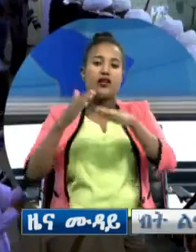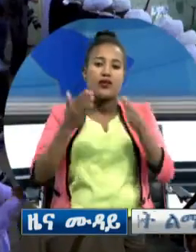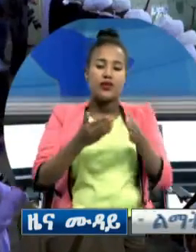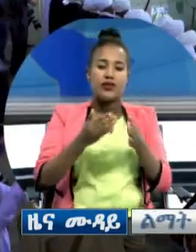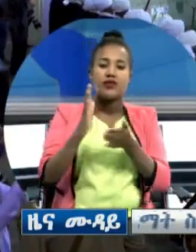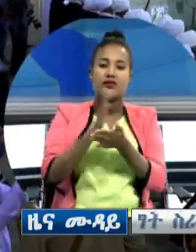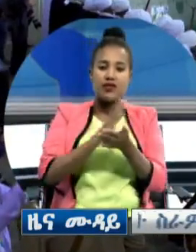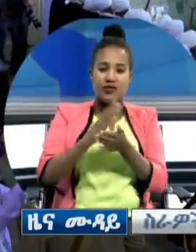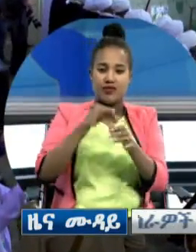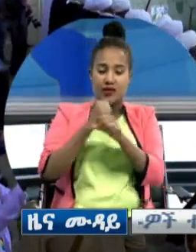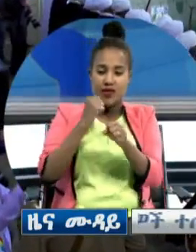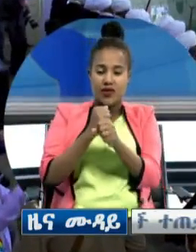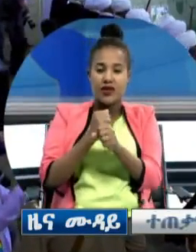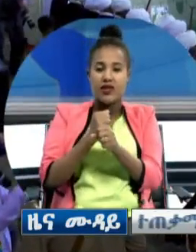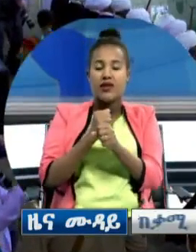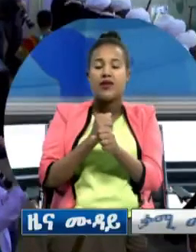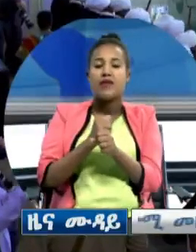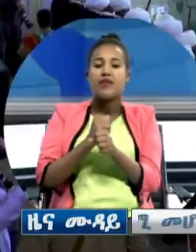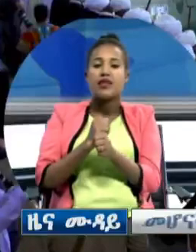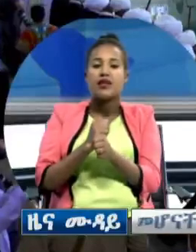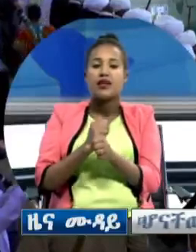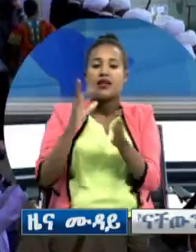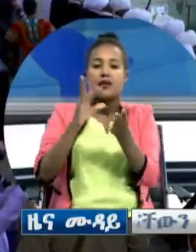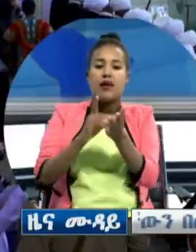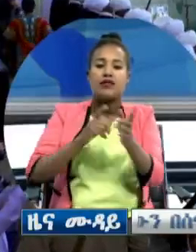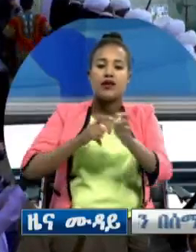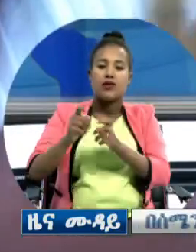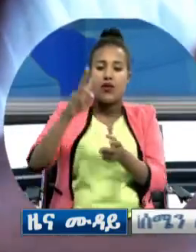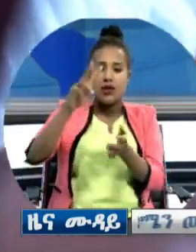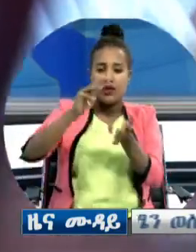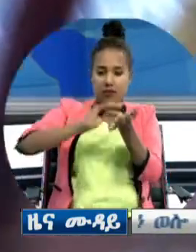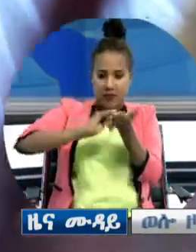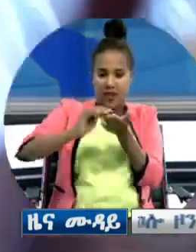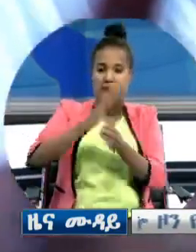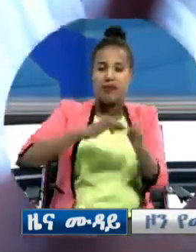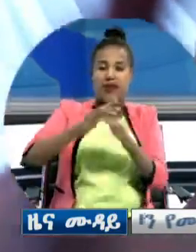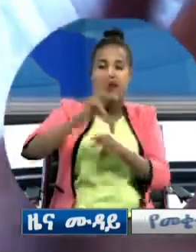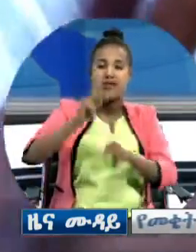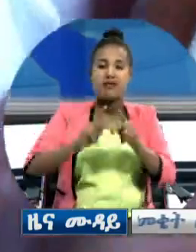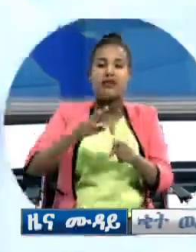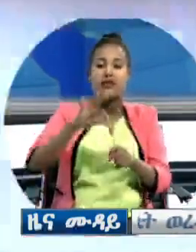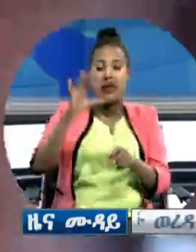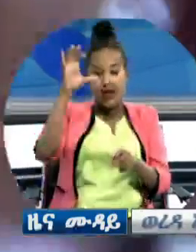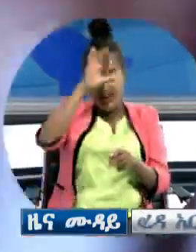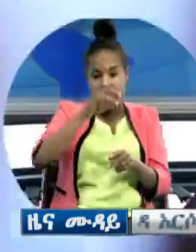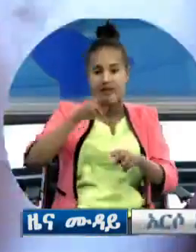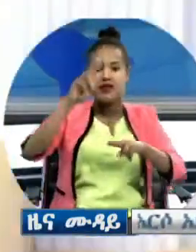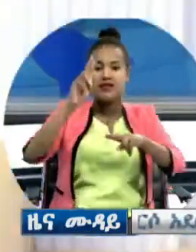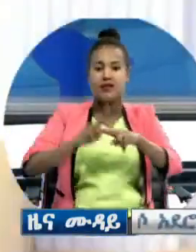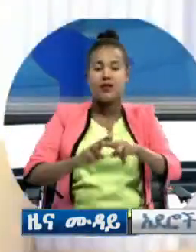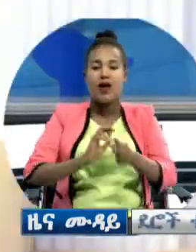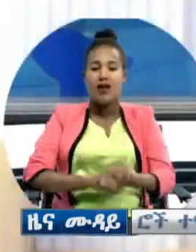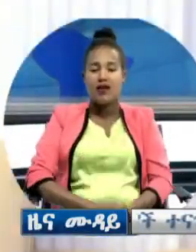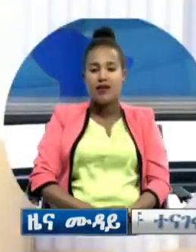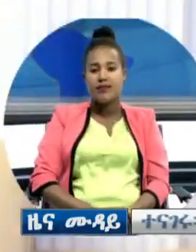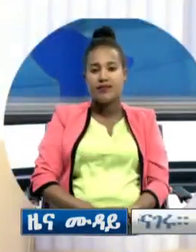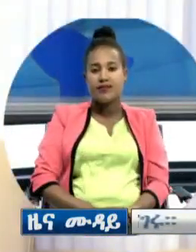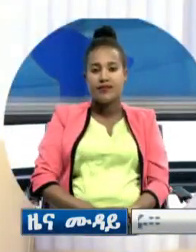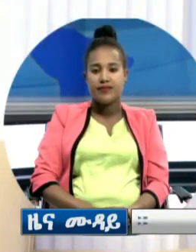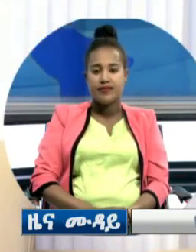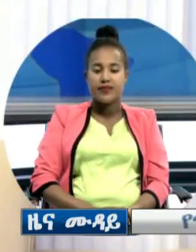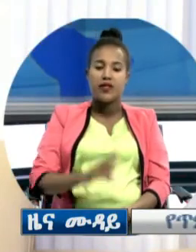መሆኑን የጠቀሱት ተቀዳሚ ምክትል ከንቲባው ከተማ አስተዳደሩ ከ2 ሚሊዮን ህዝብ በላይ እንደሚገኝ ግምት እንዳለው አስቀምጠዋል።